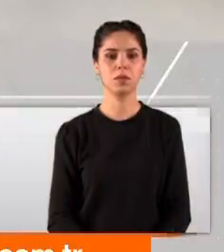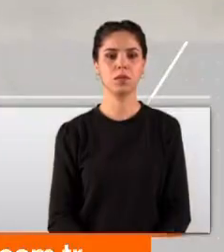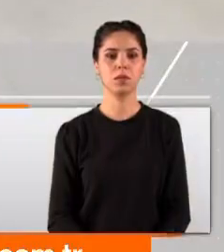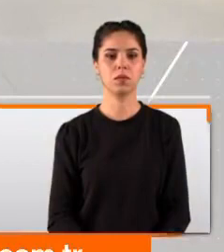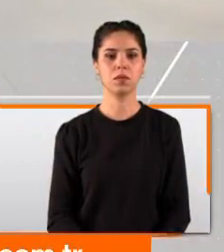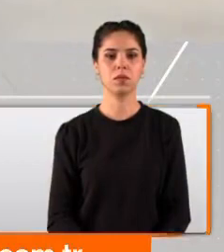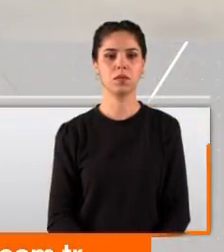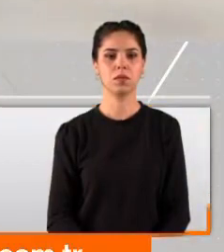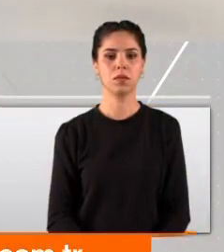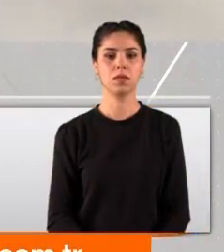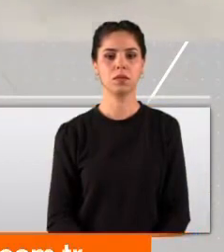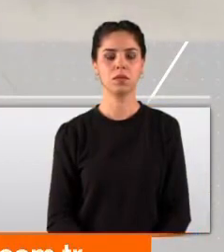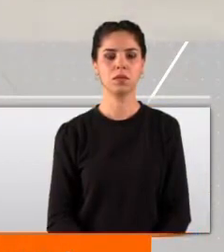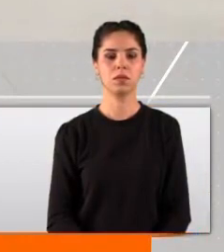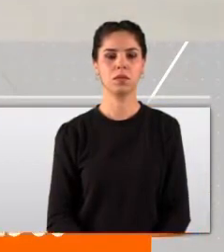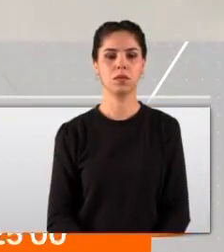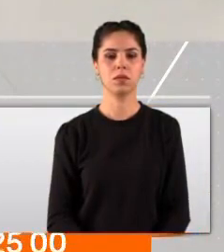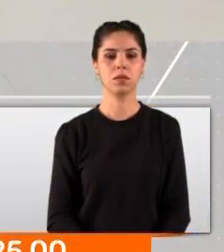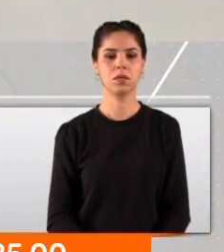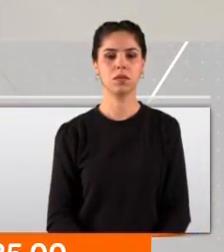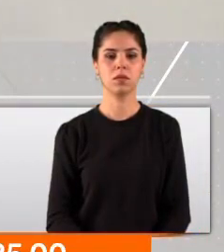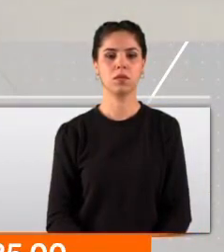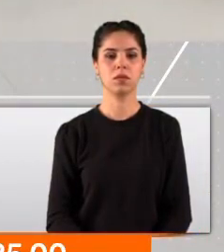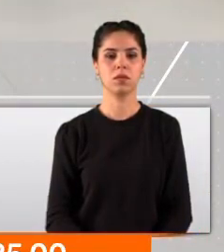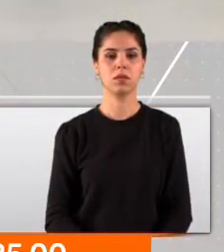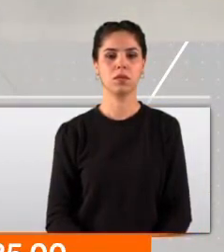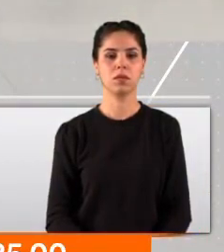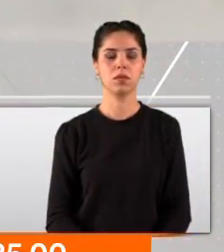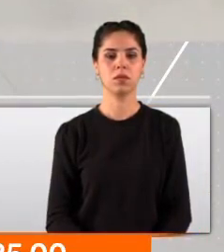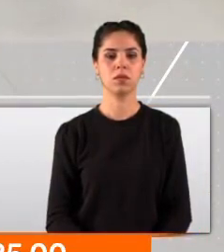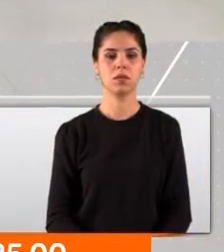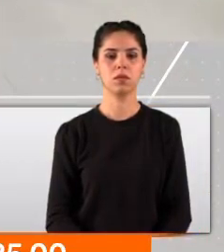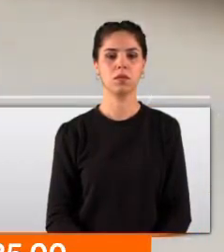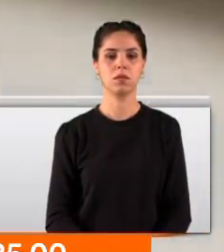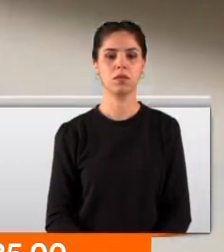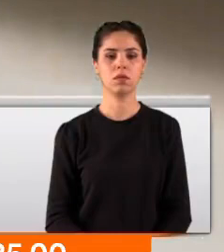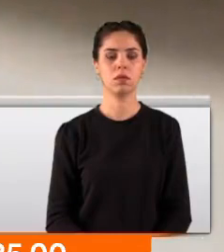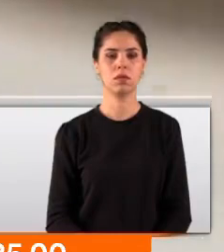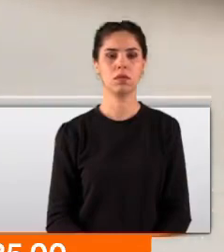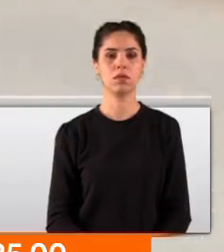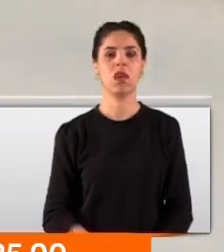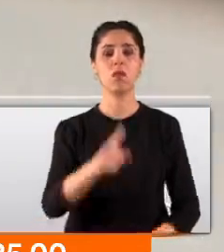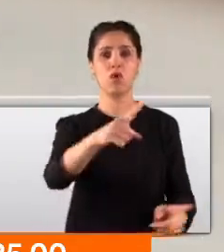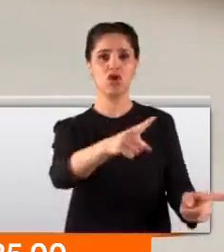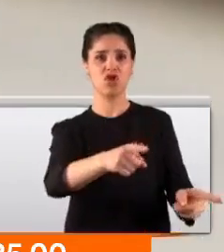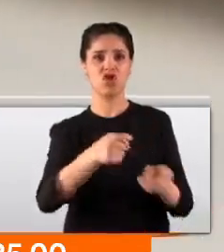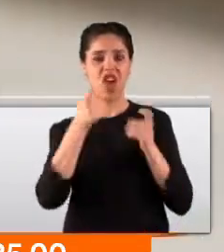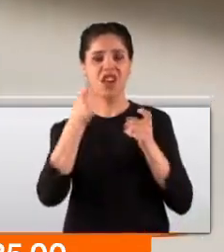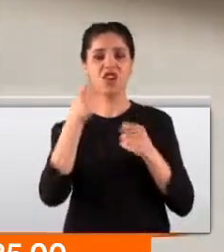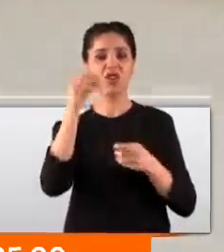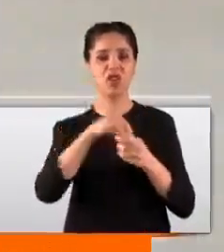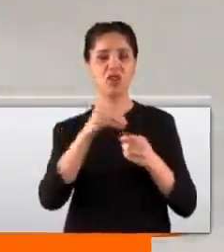Belediye başkan yardımcısının arabasını bağlamışlar. Böyle olmasını istemezdik ama bunu belediye istedi. Çekicinin üzerindeki makam